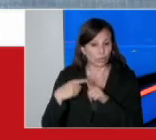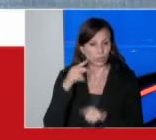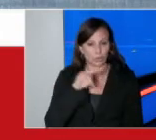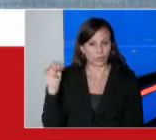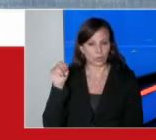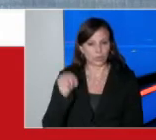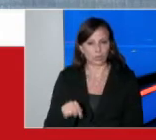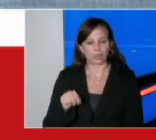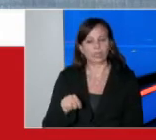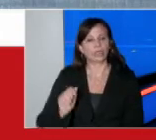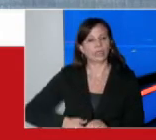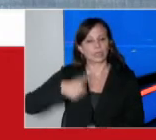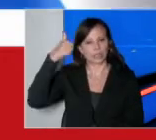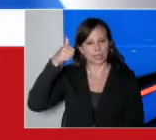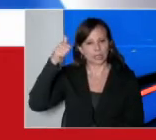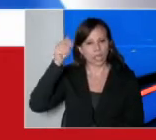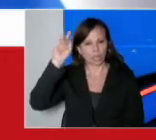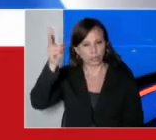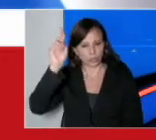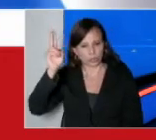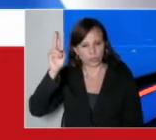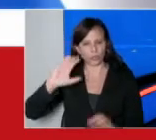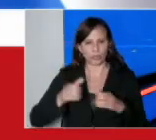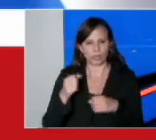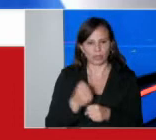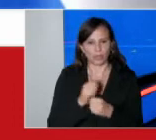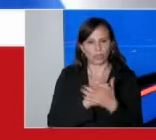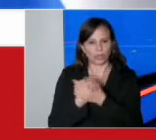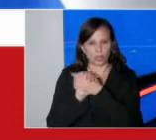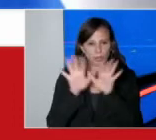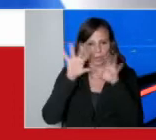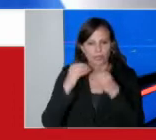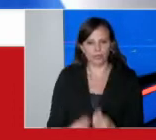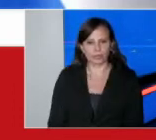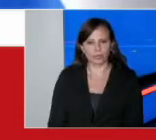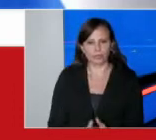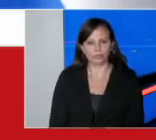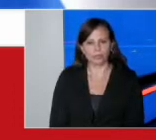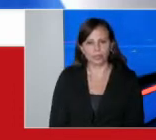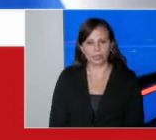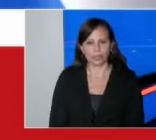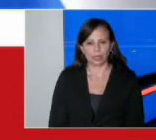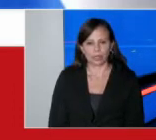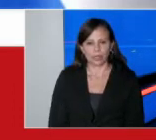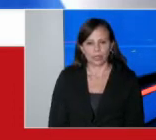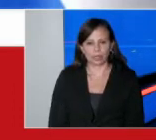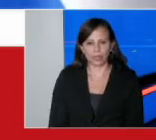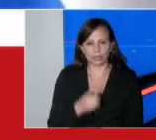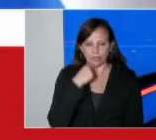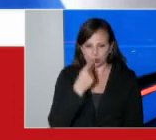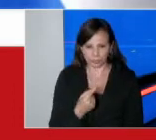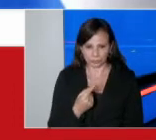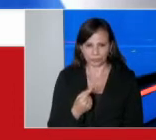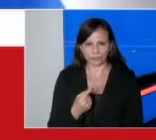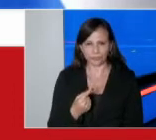התפוצות, נחמן שי, מפלגת העבודה, שלום. שלום יניר, ערב טוב. ערב טוב, טוב. אז אנחנו מדברים על עניין איכוני השבק,